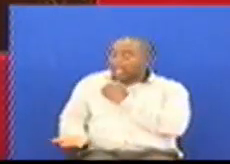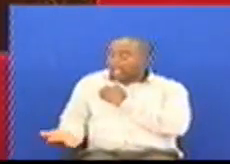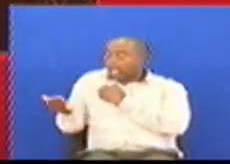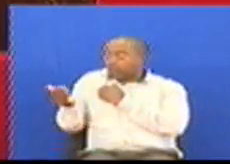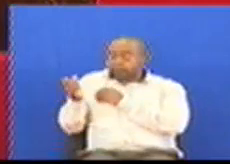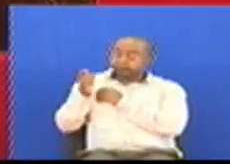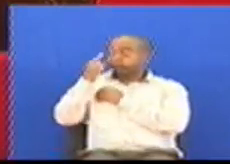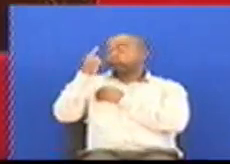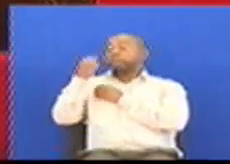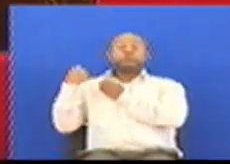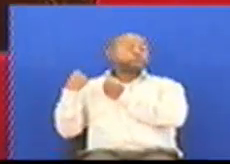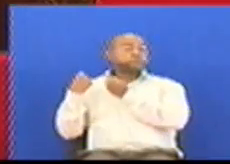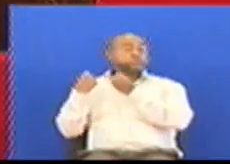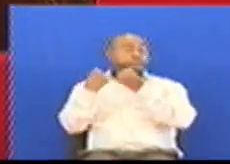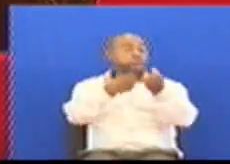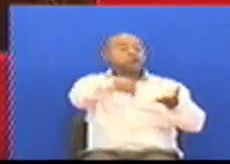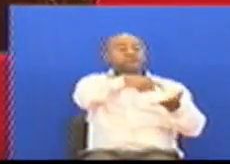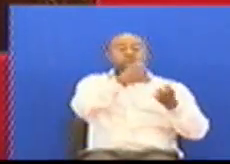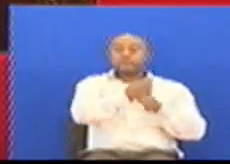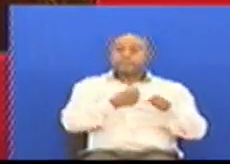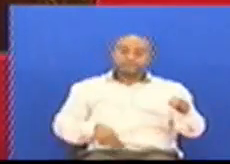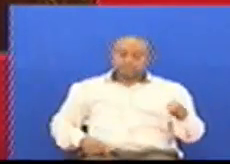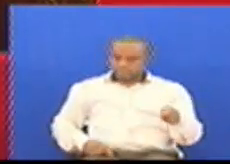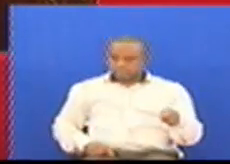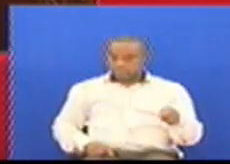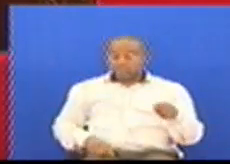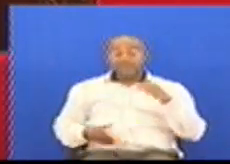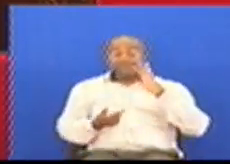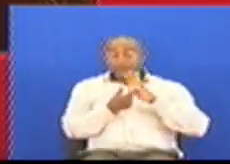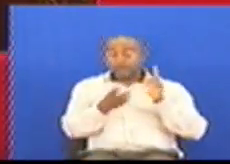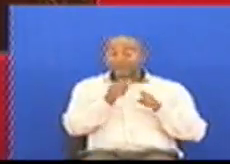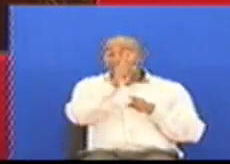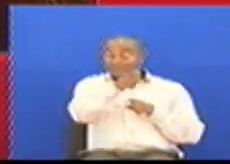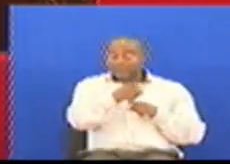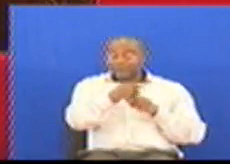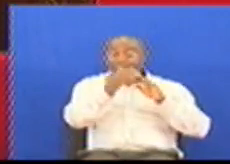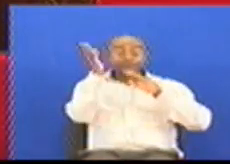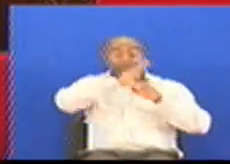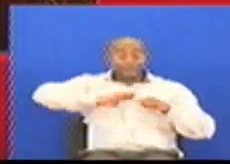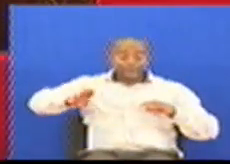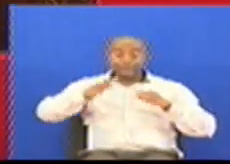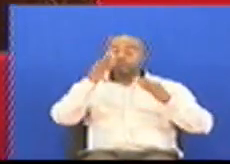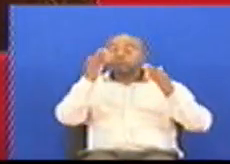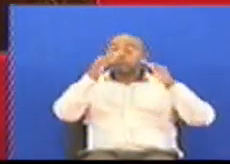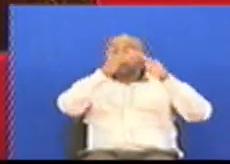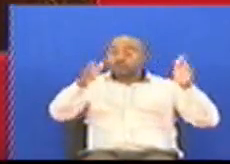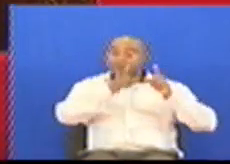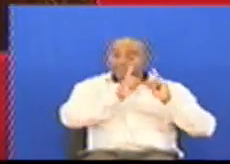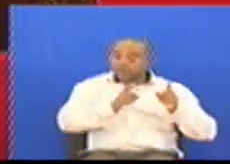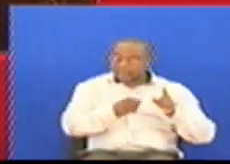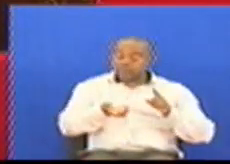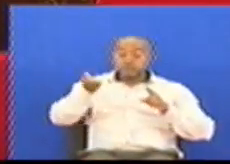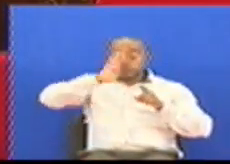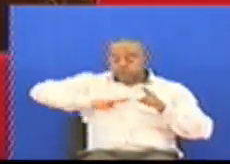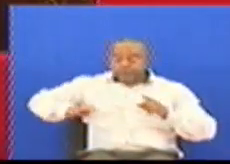zao za kazi. Lakini kama fedha zitapelekwa, nyumba za walimu zikamilika, nyumba za wauguzi na madaktari, itakuwa